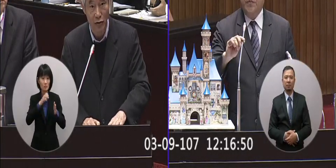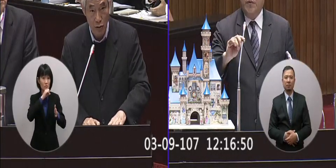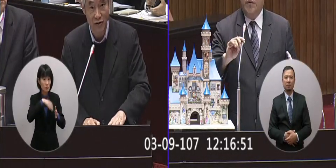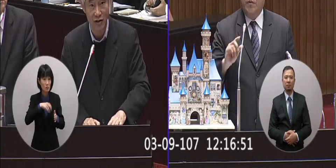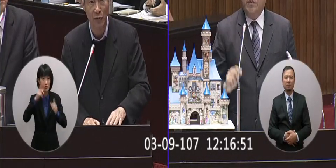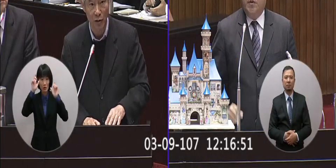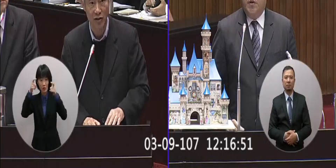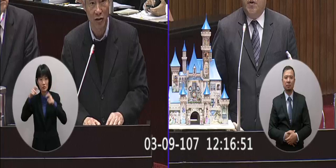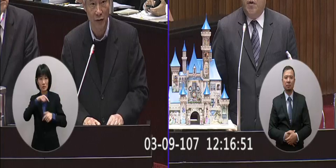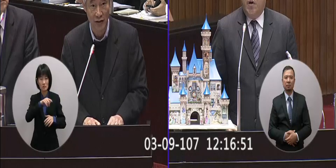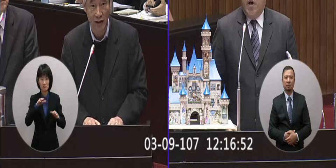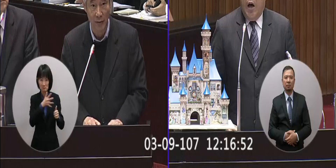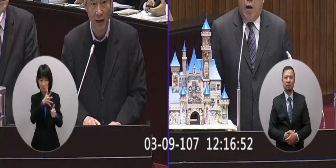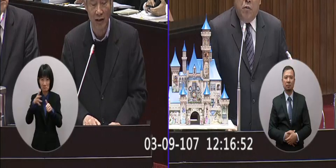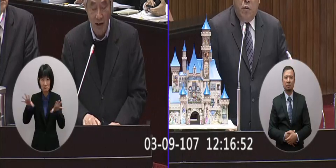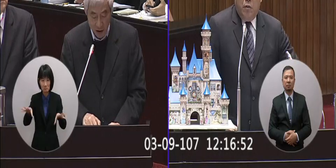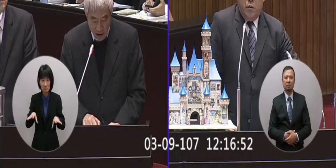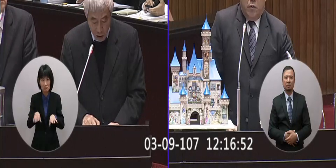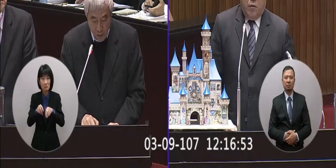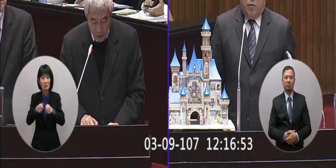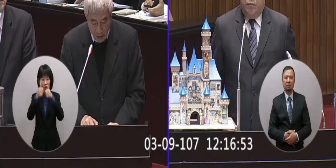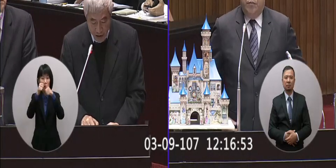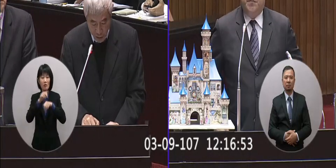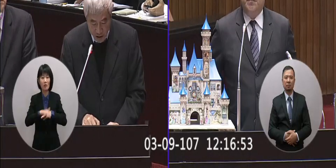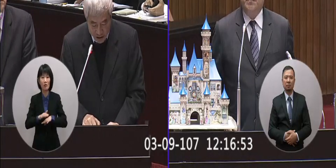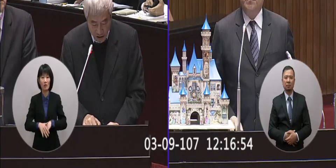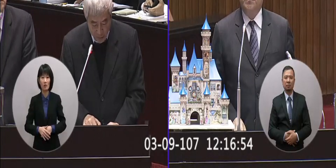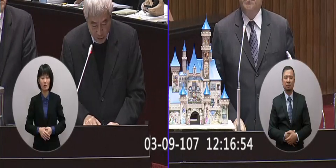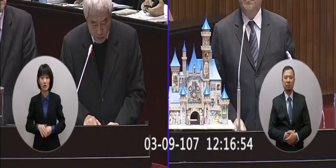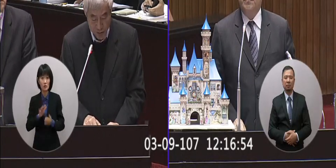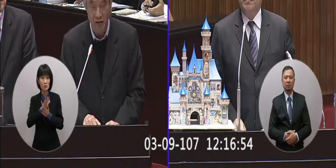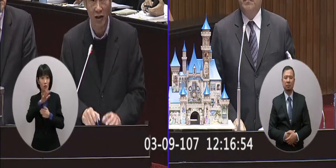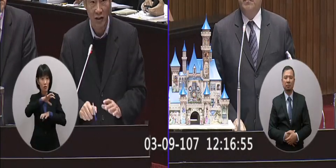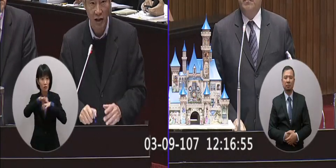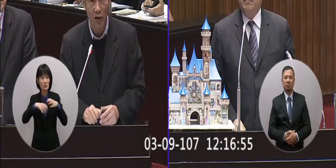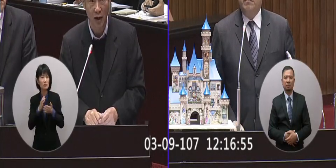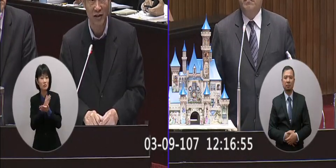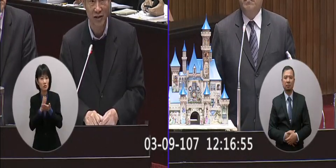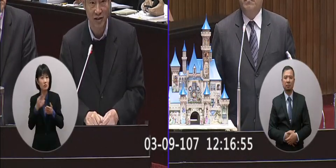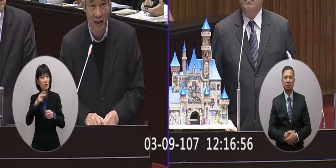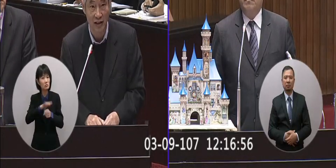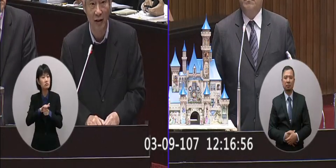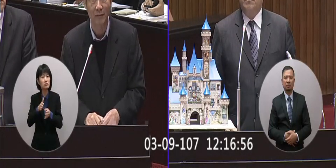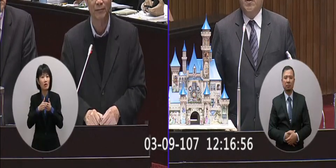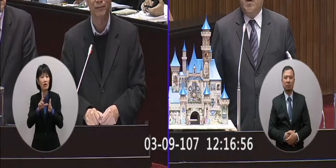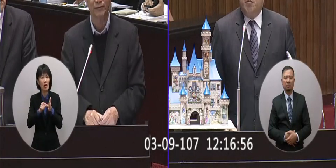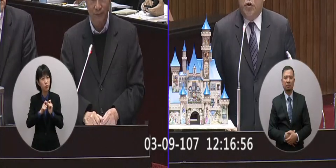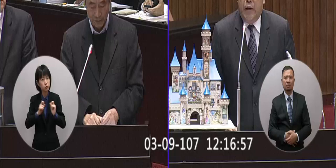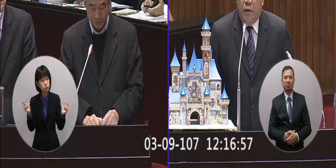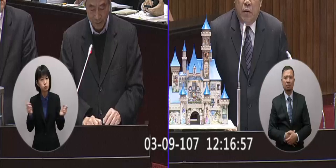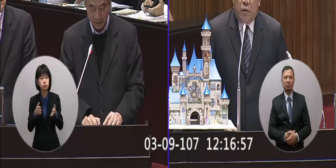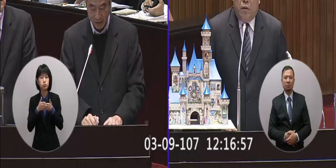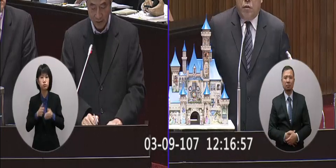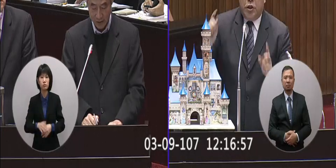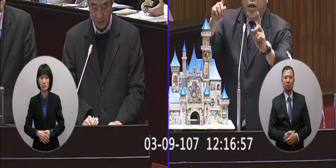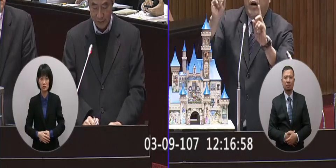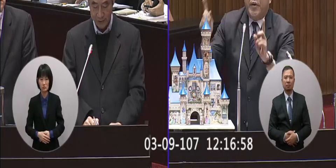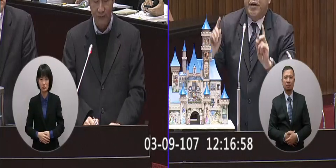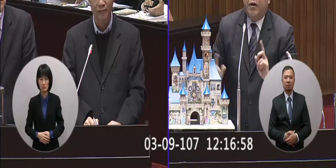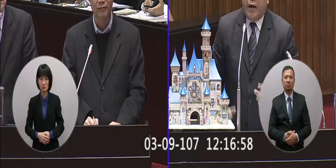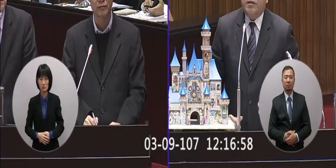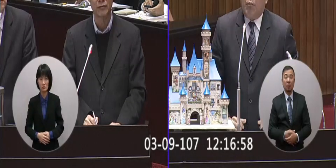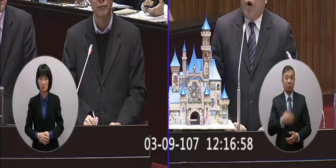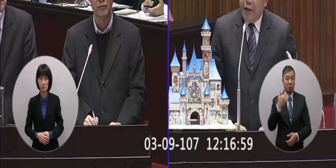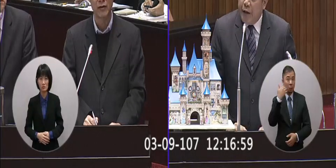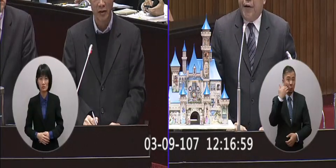这边，大家都有共识了。我们会朝这个方向来办理。他后面要办理环境影响评估就是了，大概要花一些时间了。 我听啊，这条